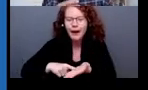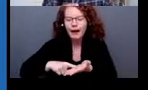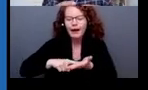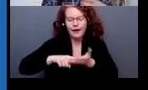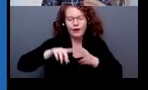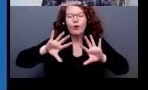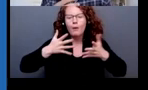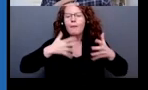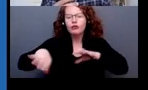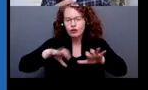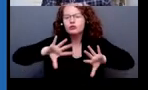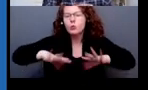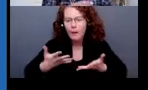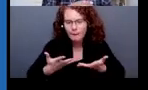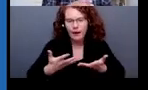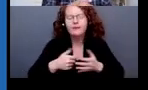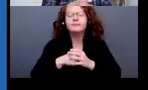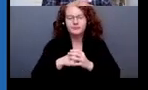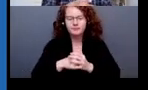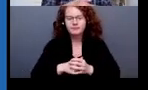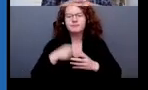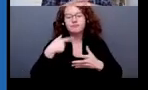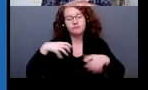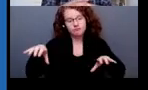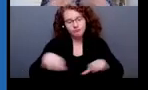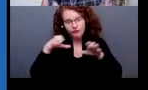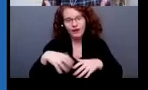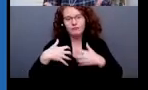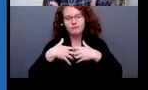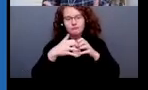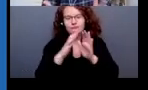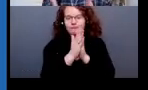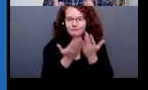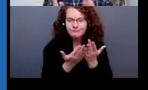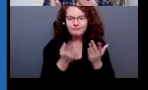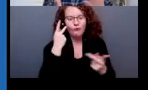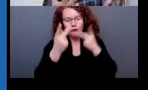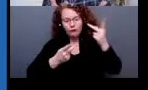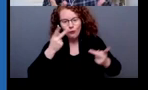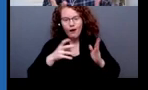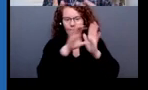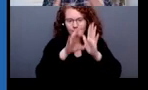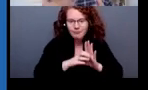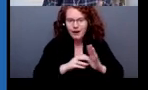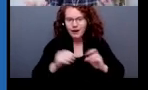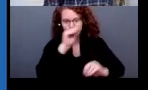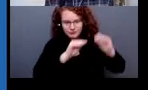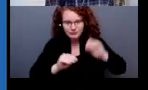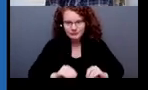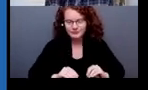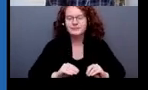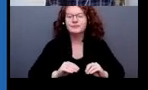fait ce travail de mise en page et de visualisation dans le cadre du fanzine nous permettait